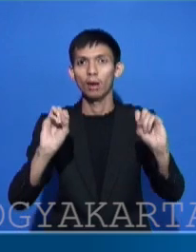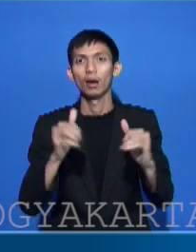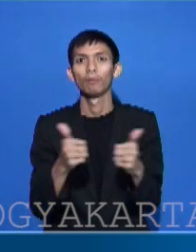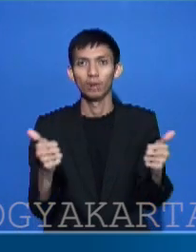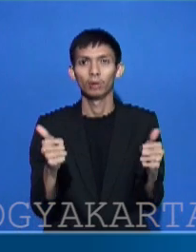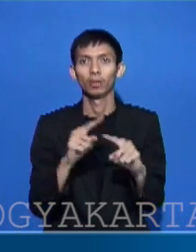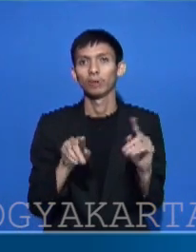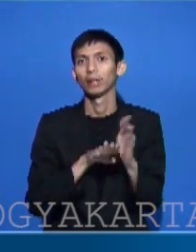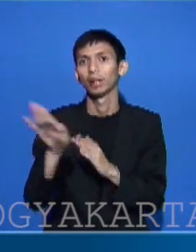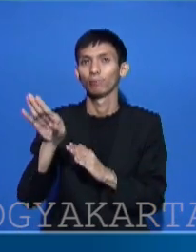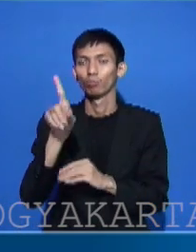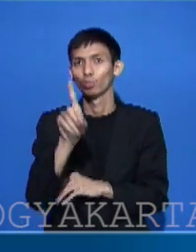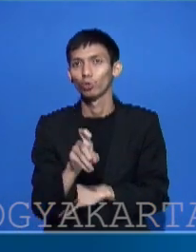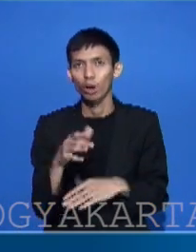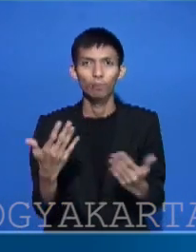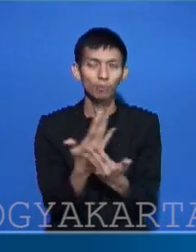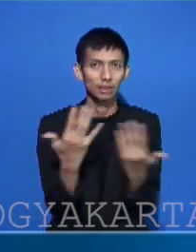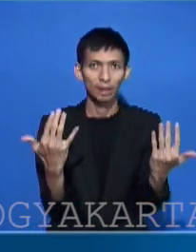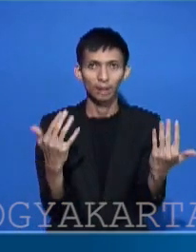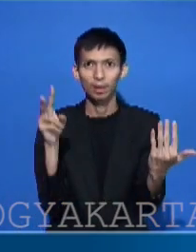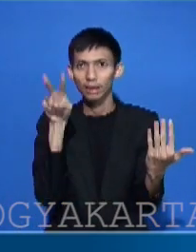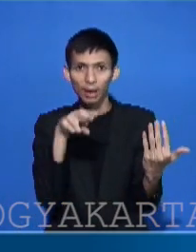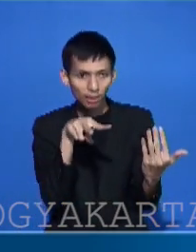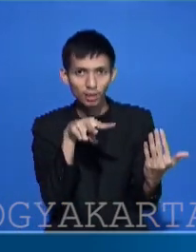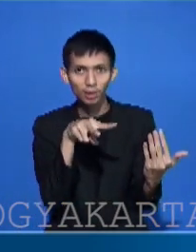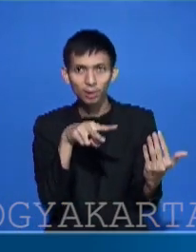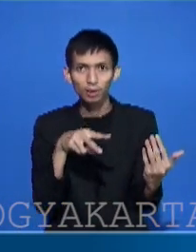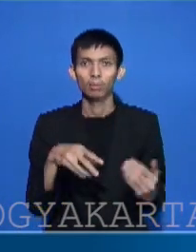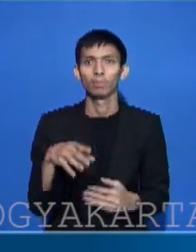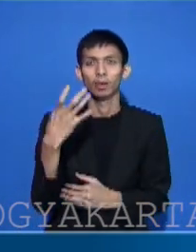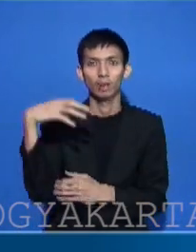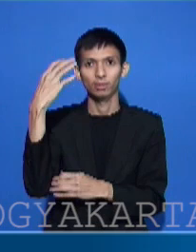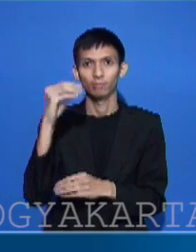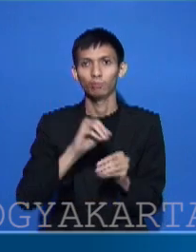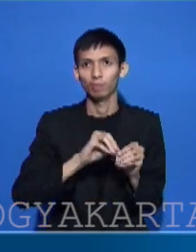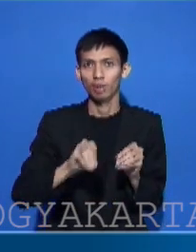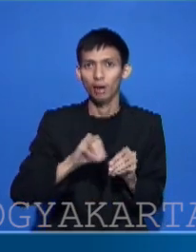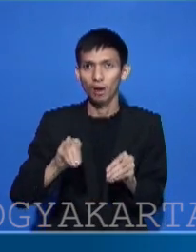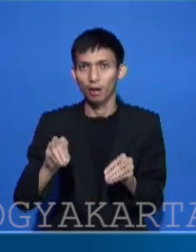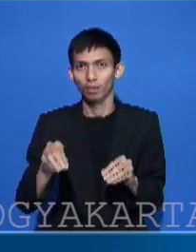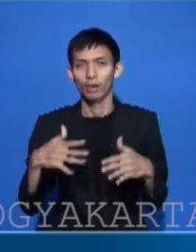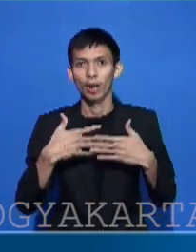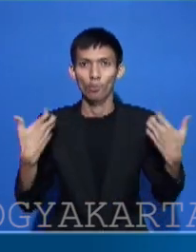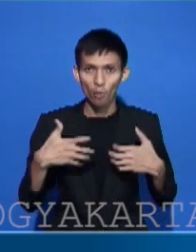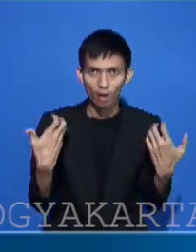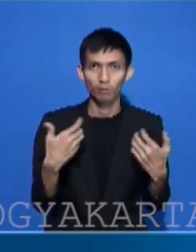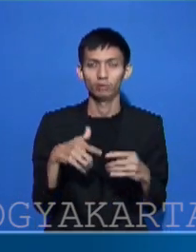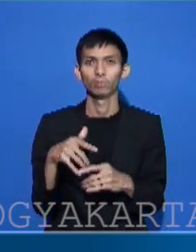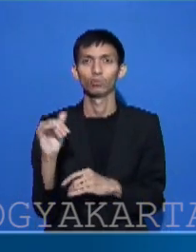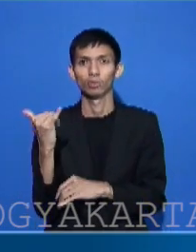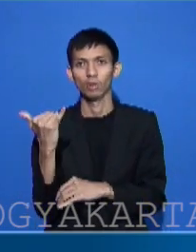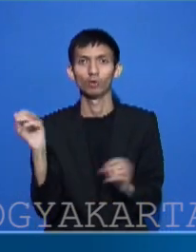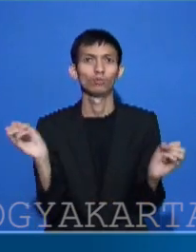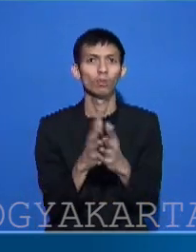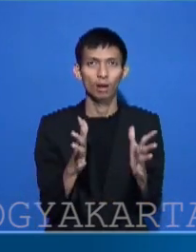kebutuhan masyarakat. Berdasarkan data ketersediaan hewan ternak Dinas Pertanian dan Ketahanan Pangan daerah istimewa Yogyakarta, populasi